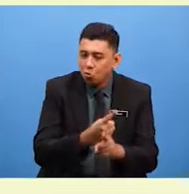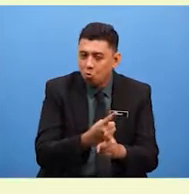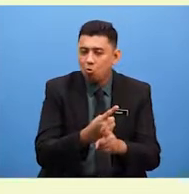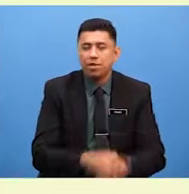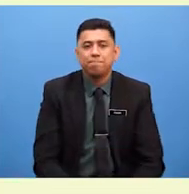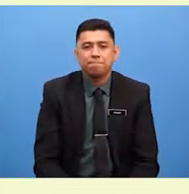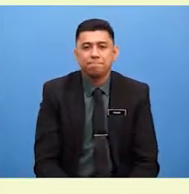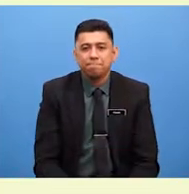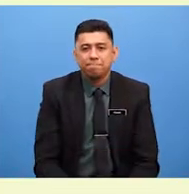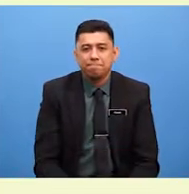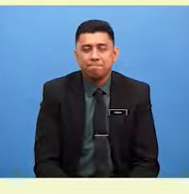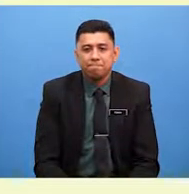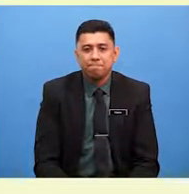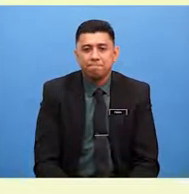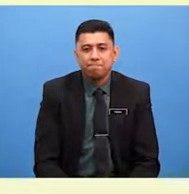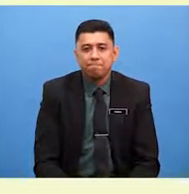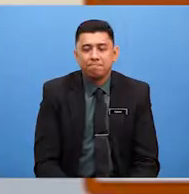cikgu.